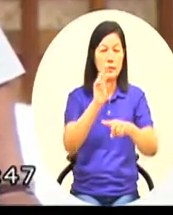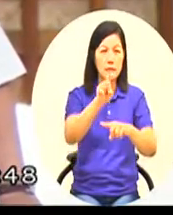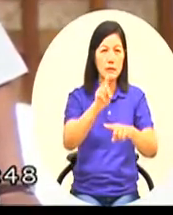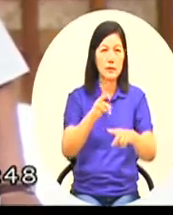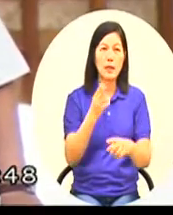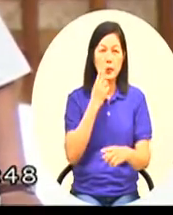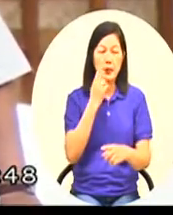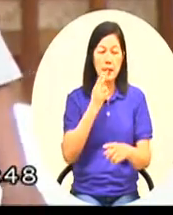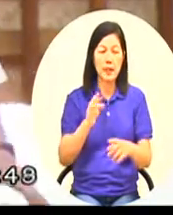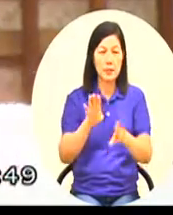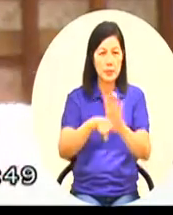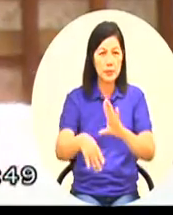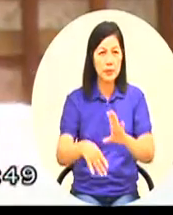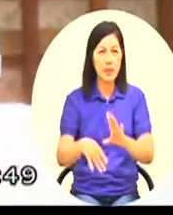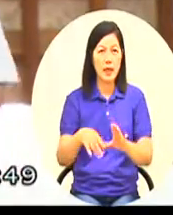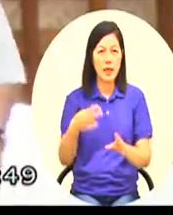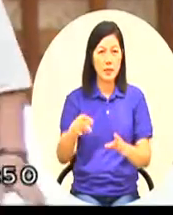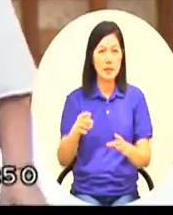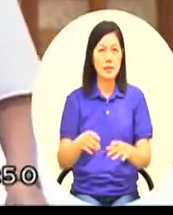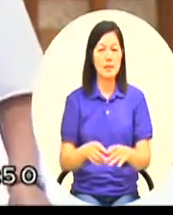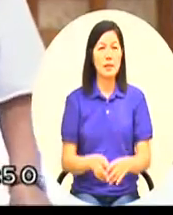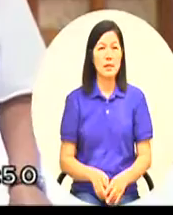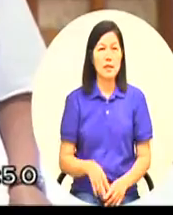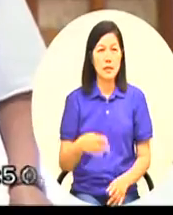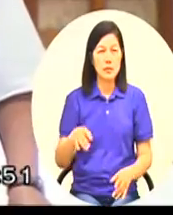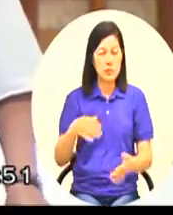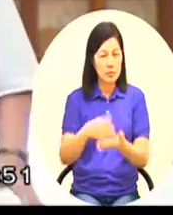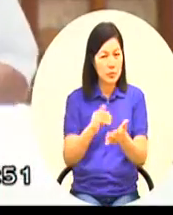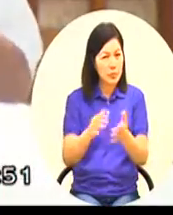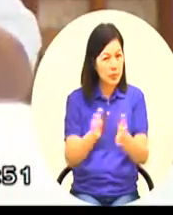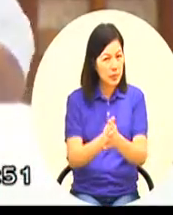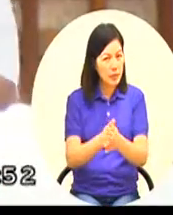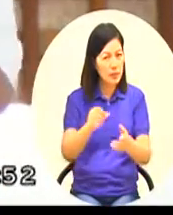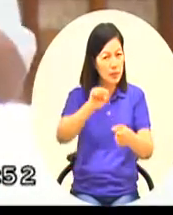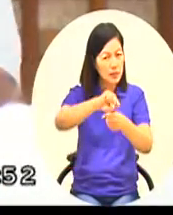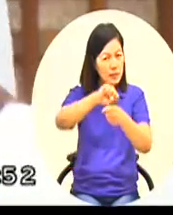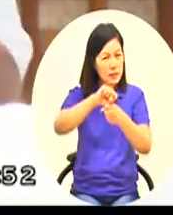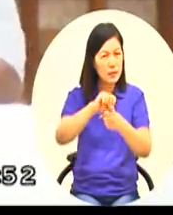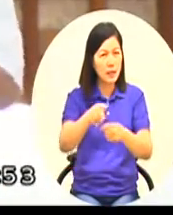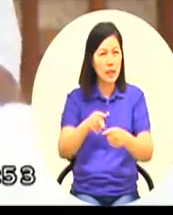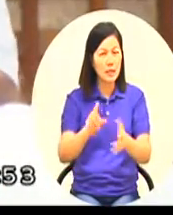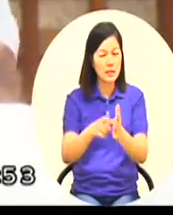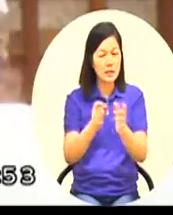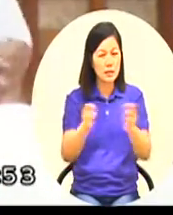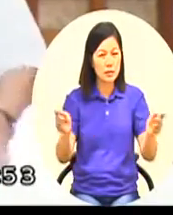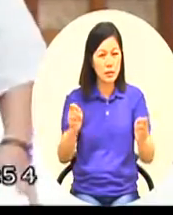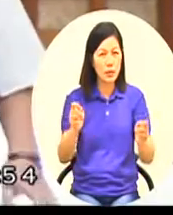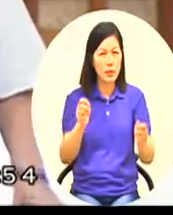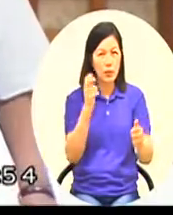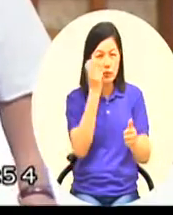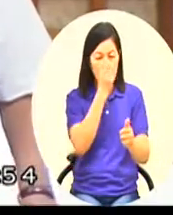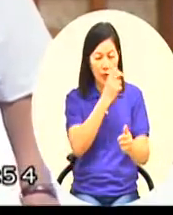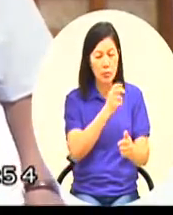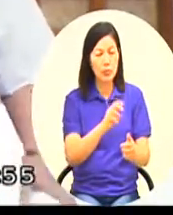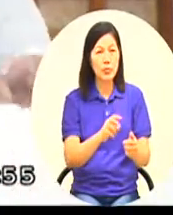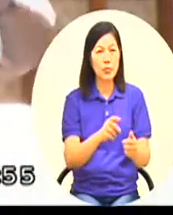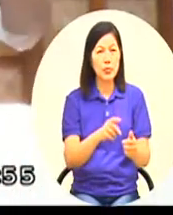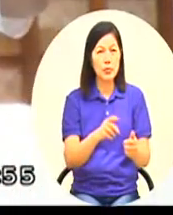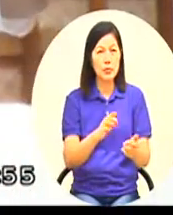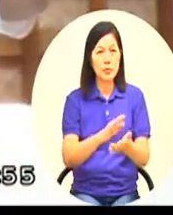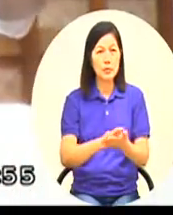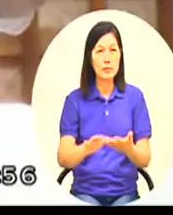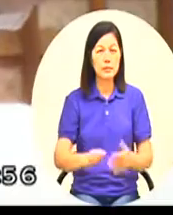有我们自编，可是在这个总体加起来，你长照并没有解决我们所